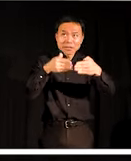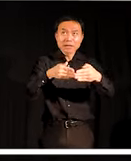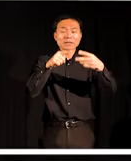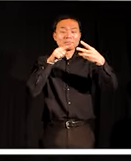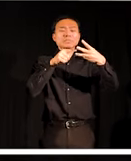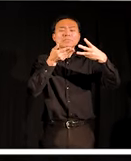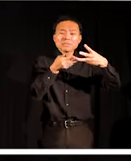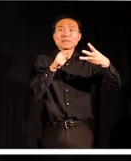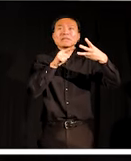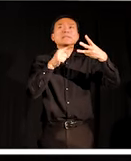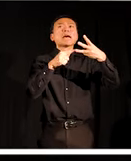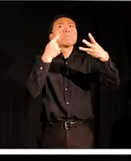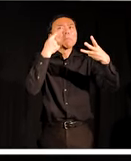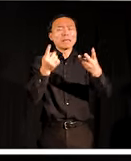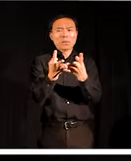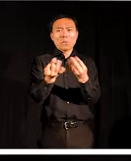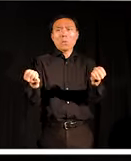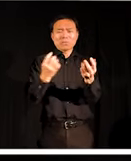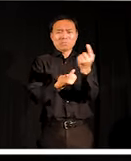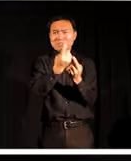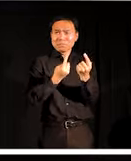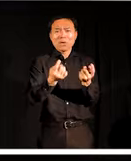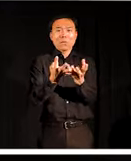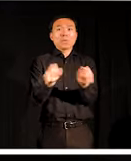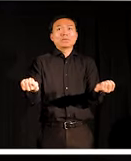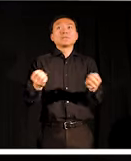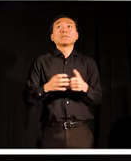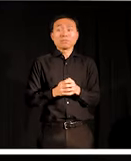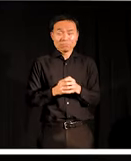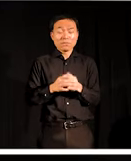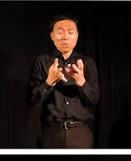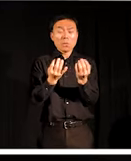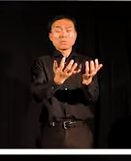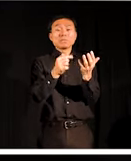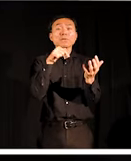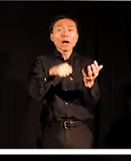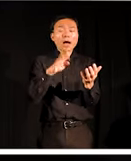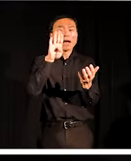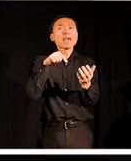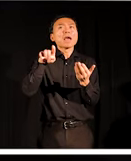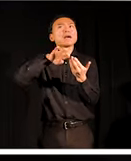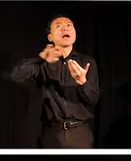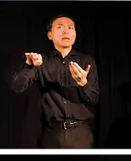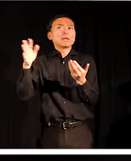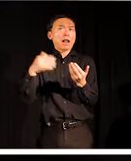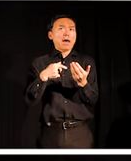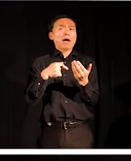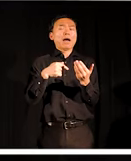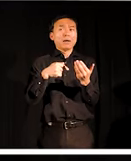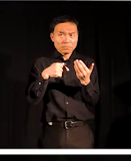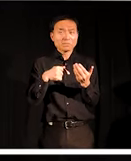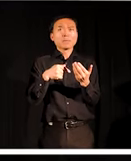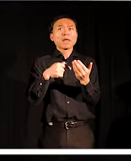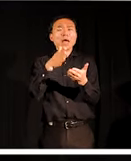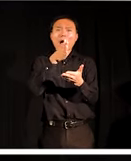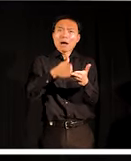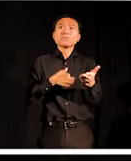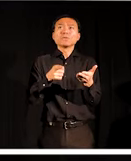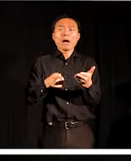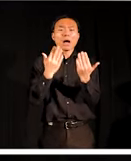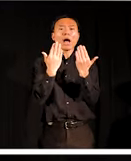官なんですそのほとんどは県外からの方で半分近くは学校の生徒の皆さん